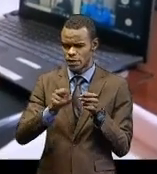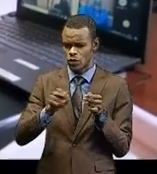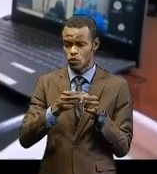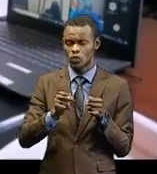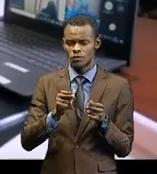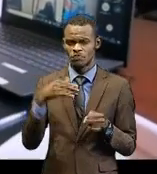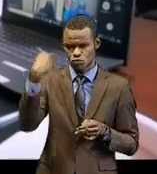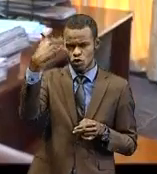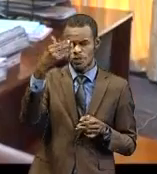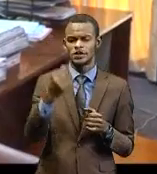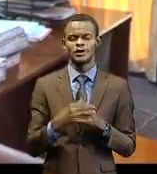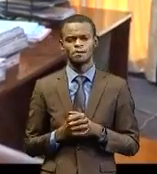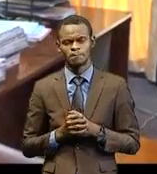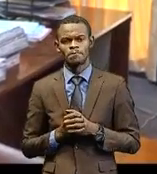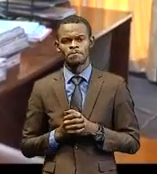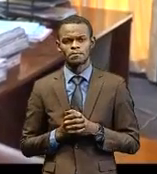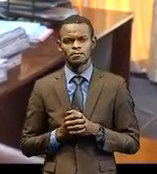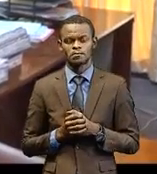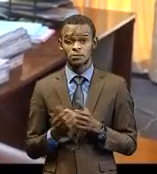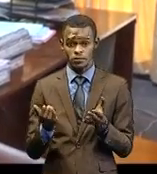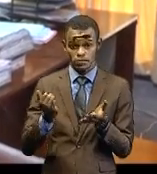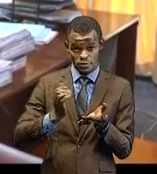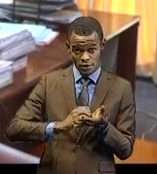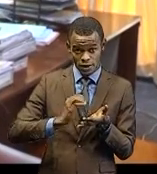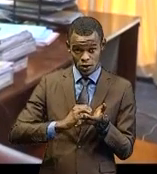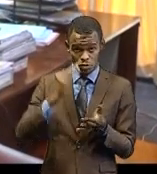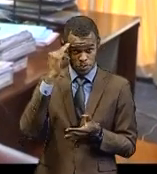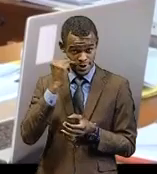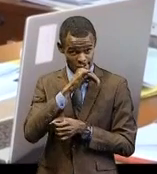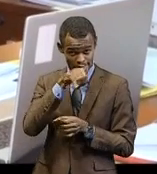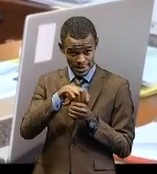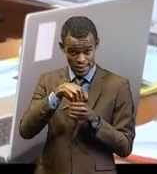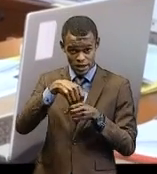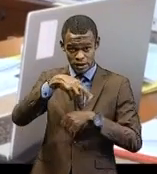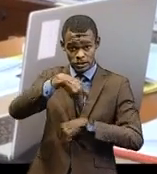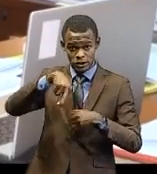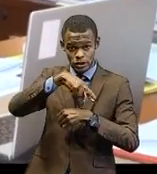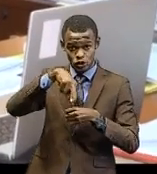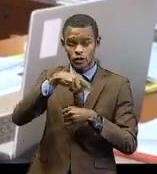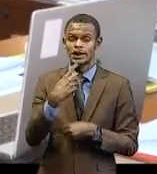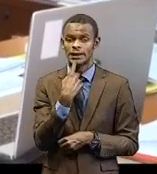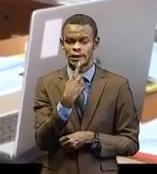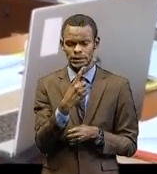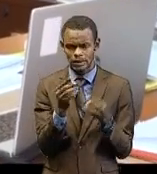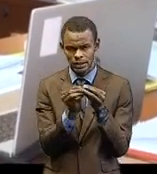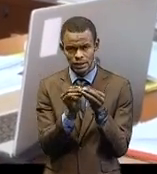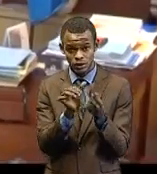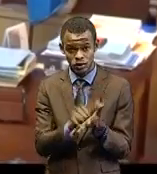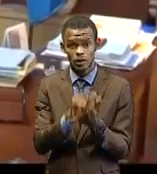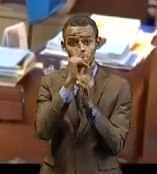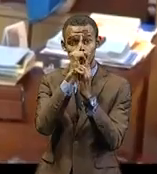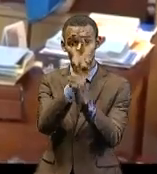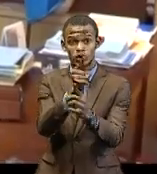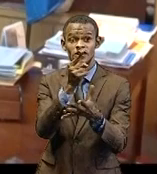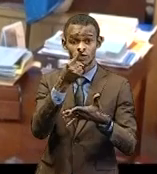côté congolais. Il a également précisé que ces assises visent à accélérer la mise en